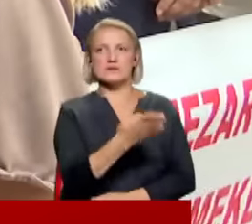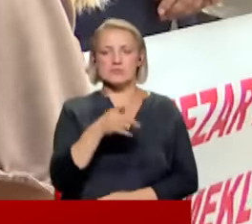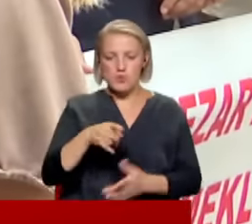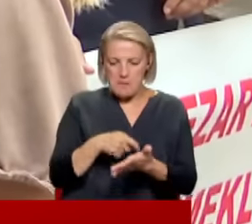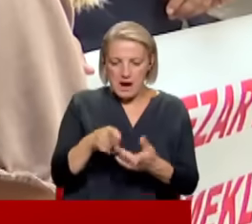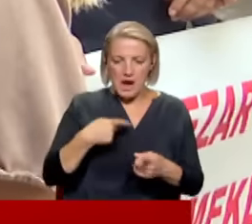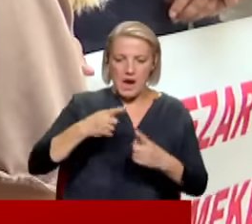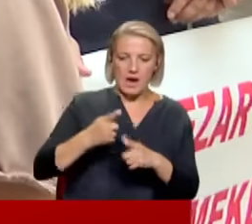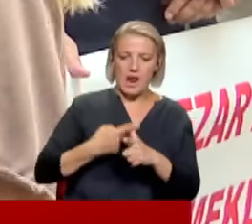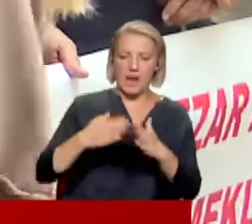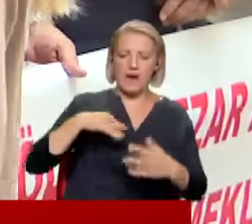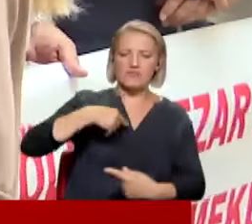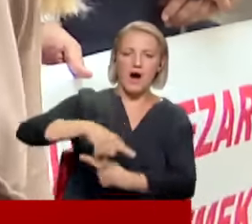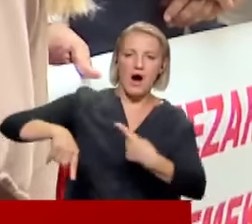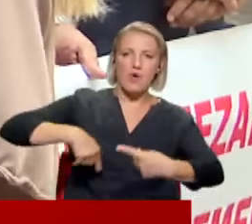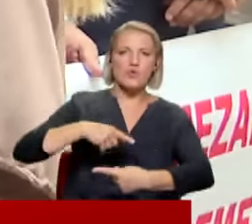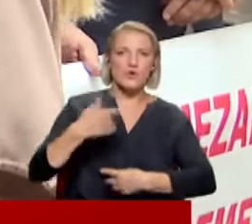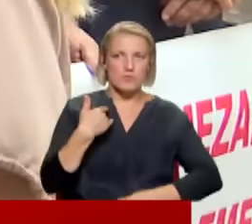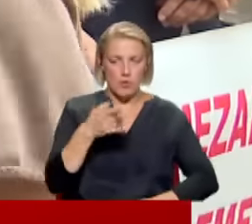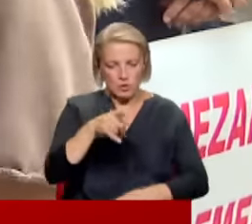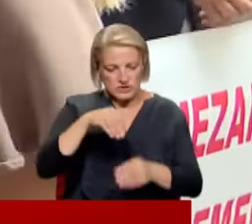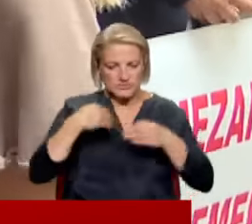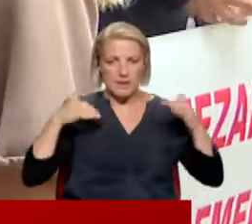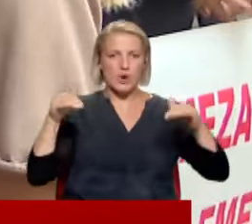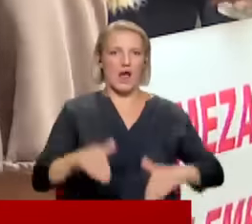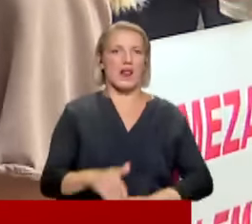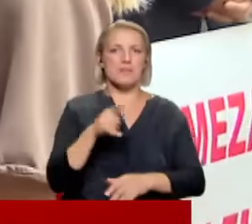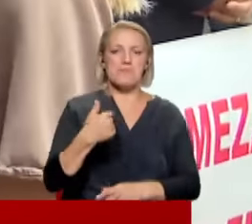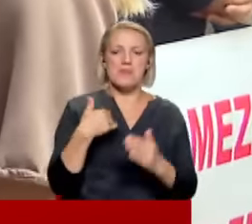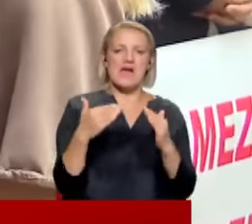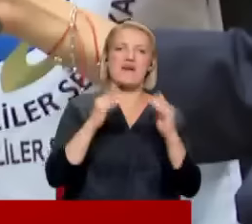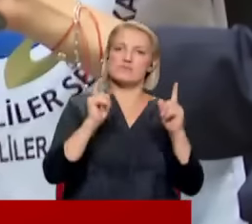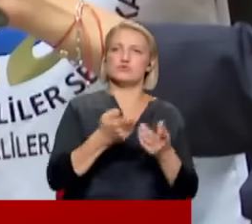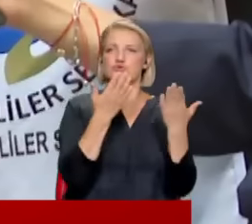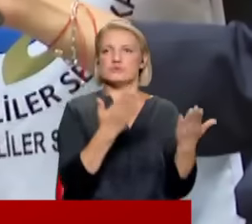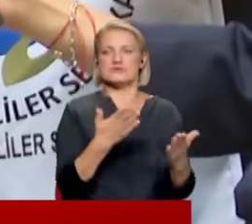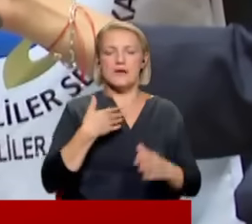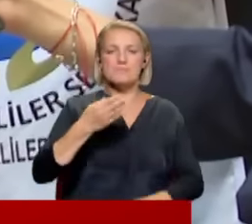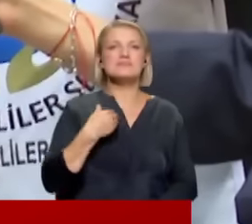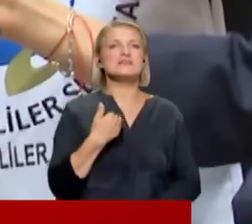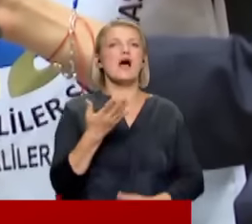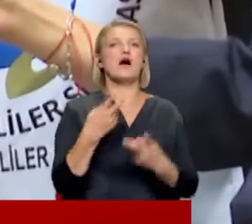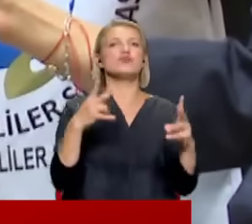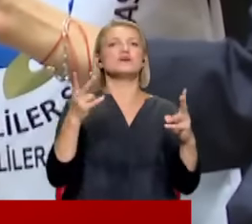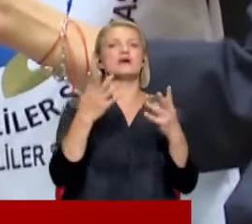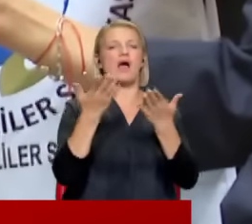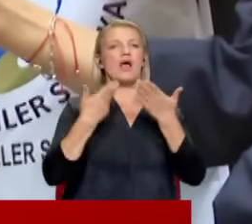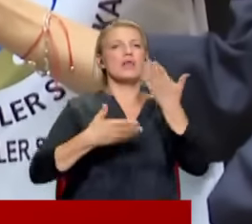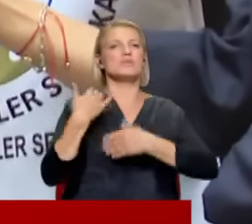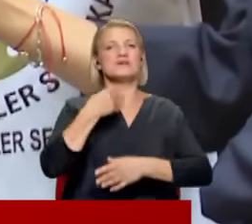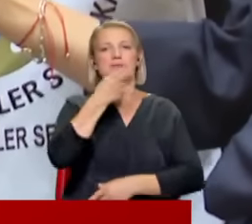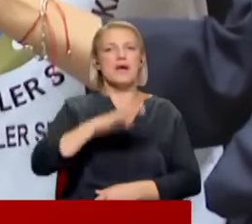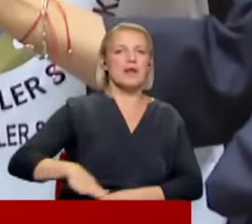kiralık ev arıyorum tüyük mi g Onun için buraya geldim bana ev olsunlar çıkın bize de söyleyin biz